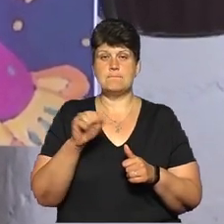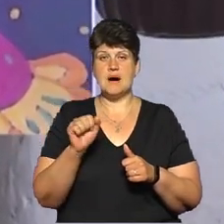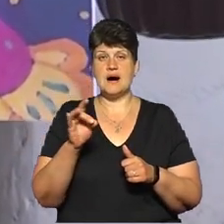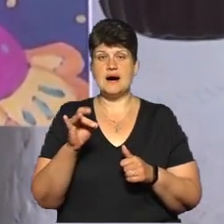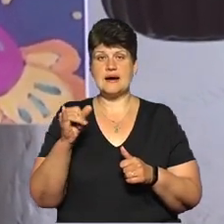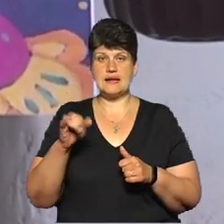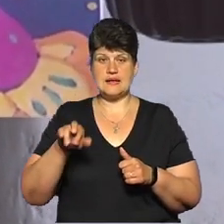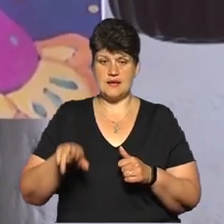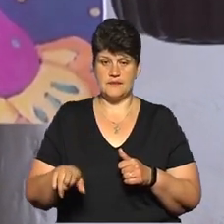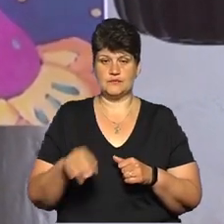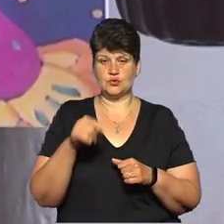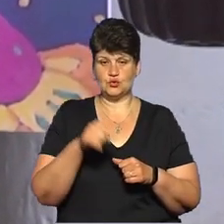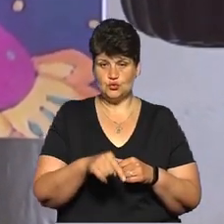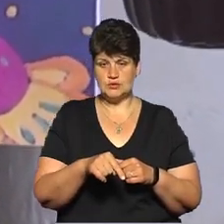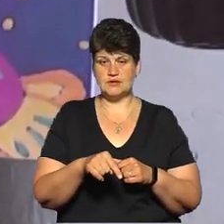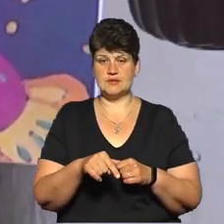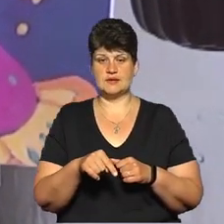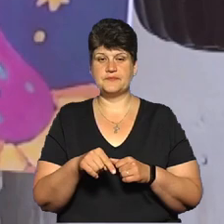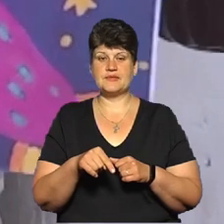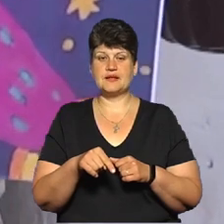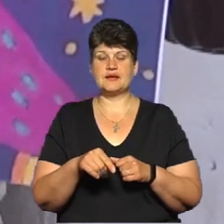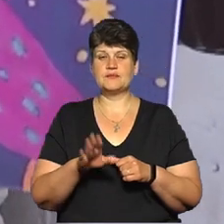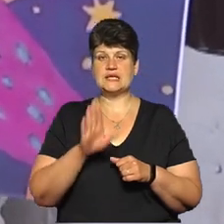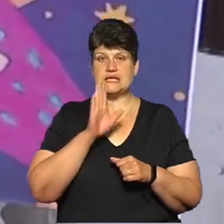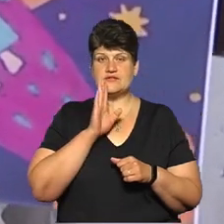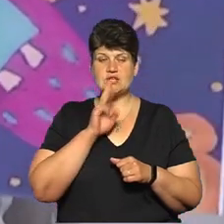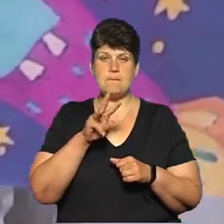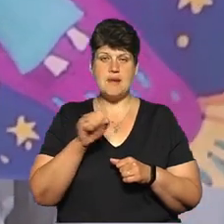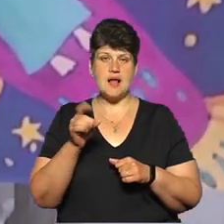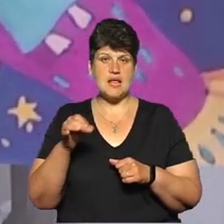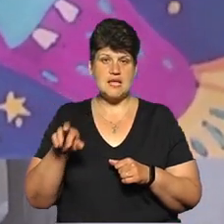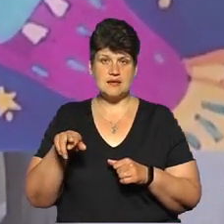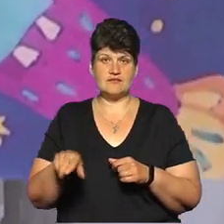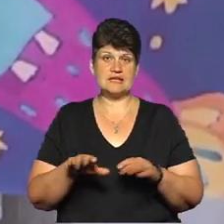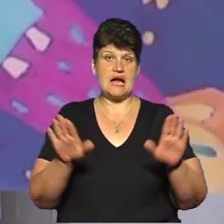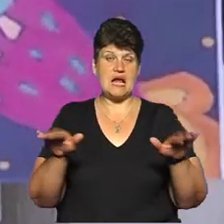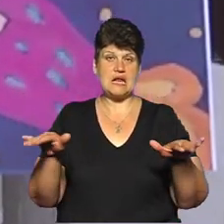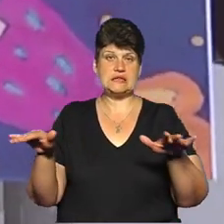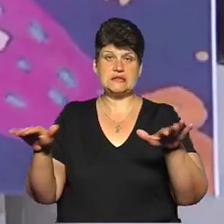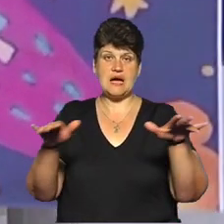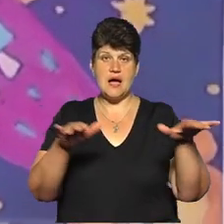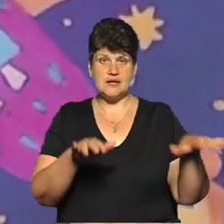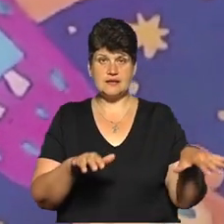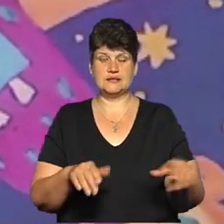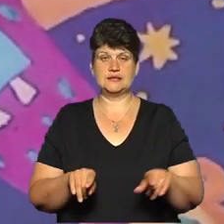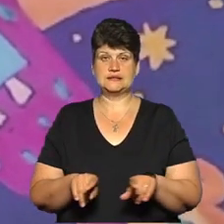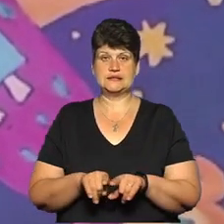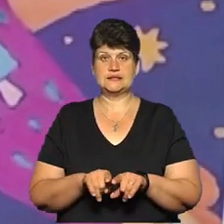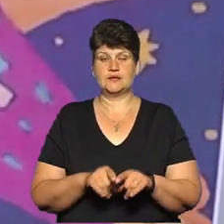тут Марія, а це буде дівчинка Марія. І вона літає на такому,